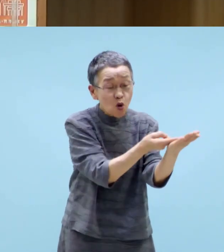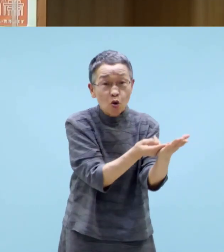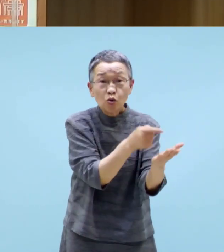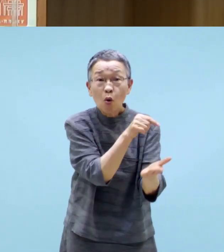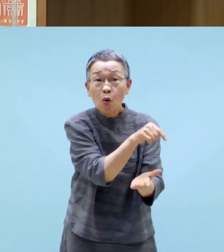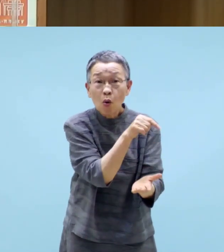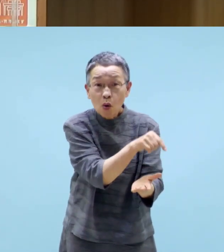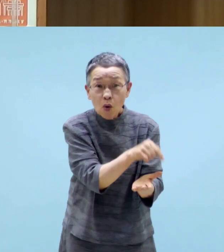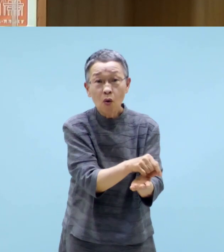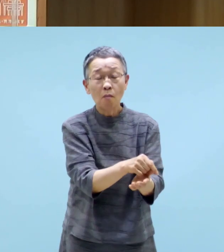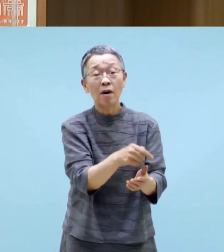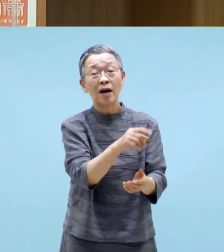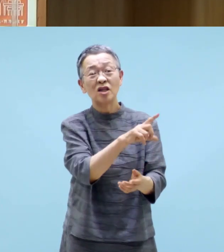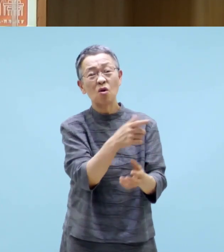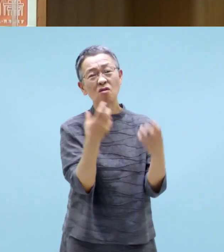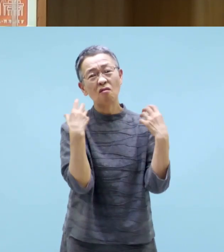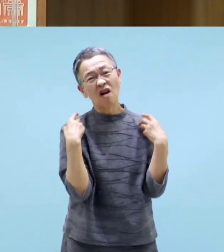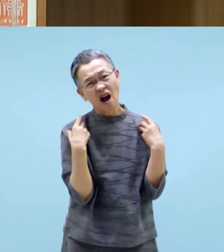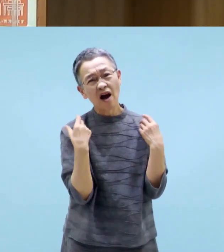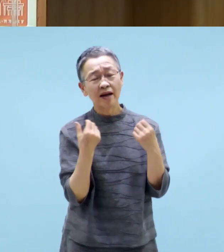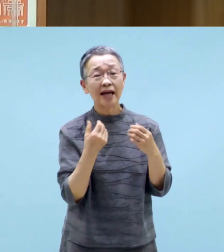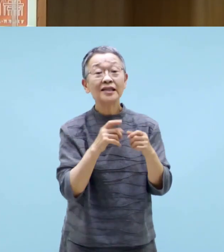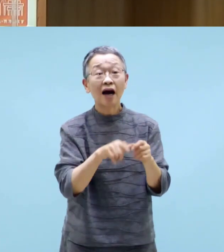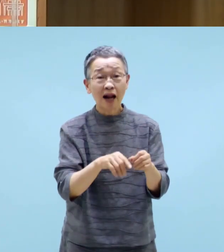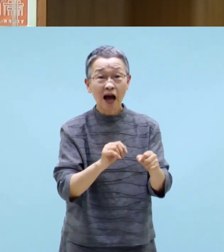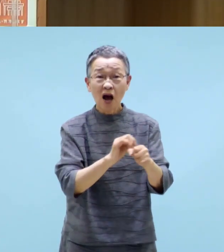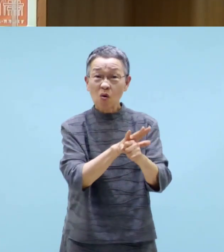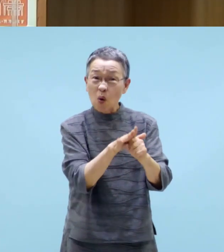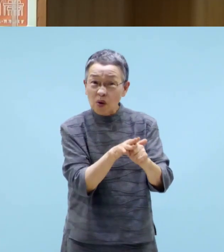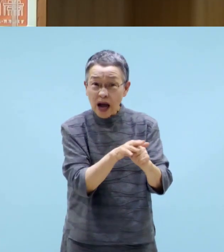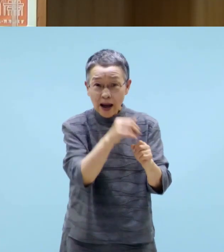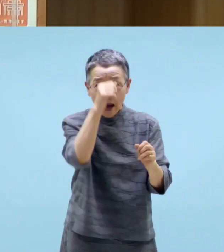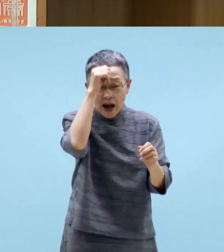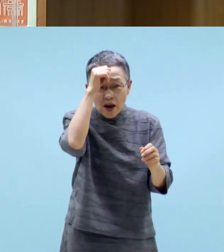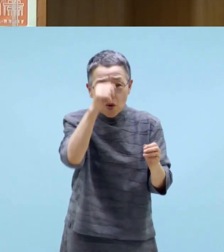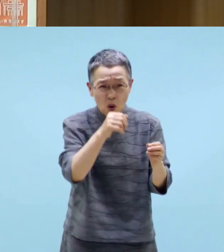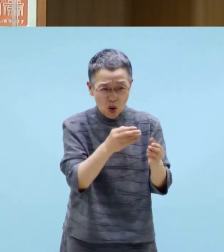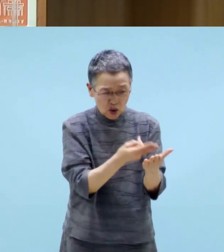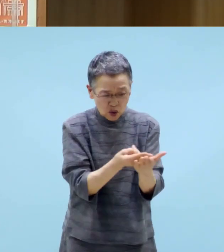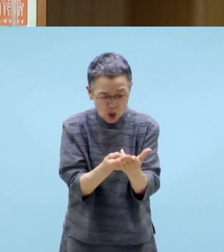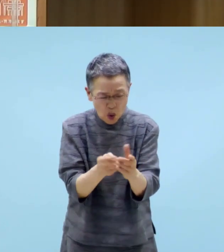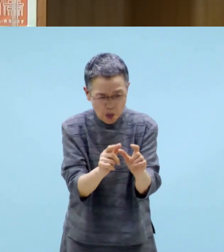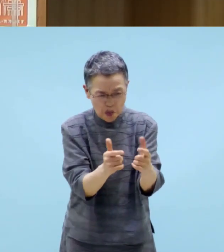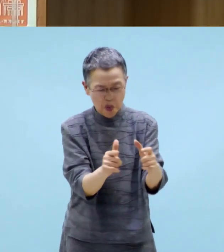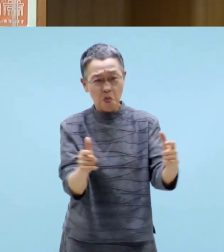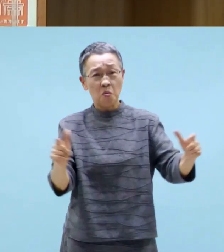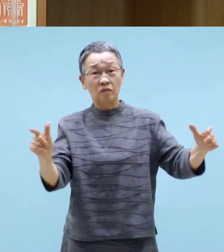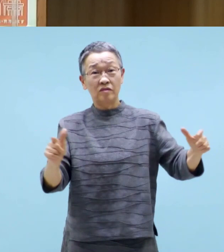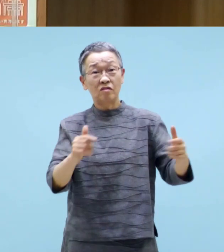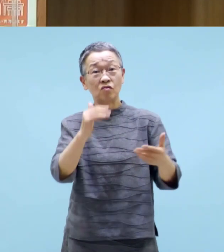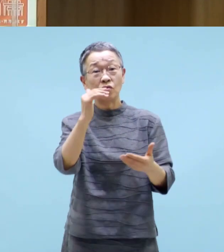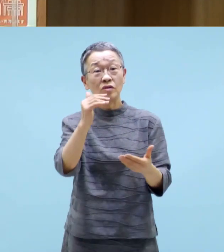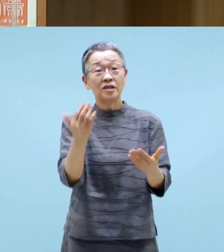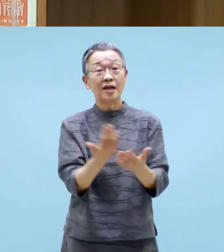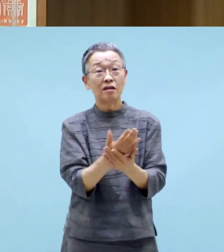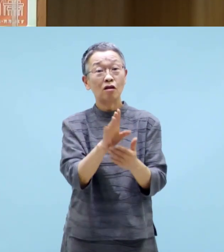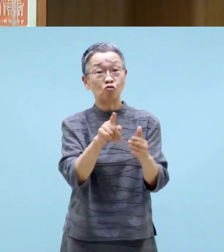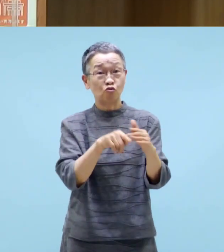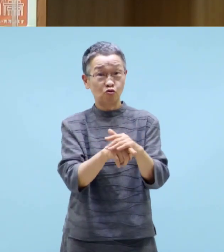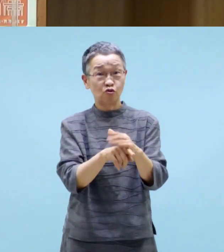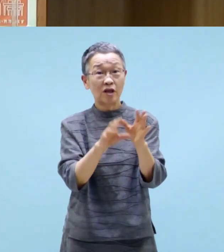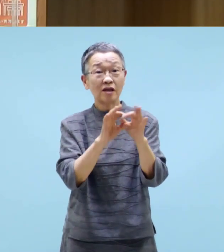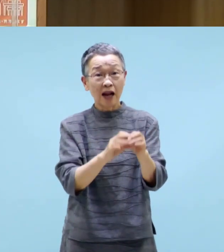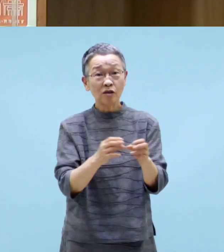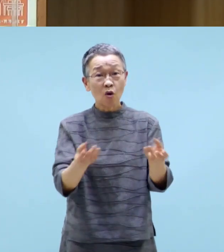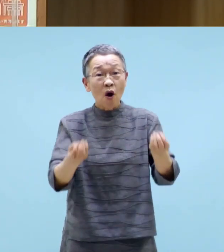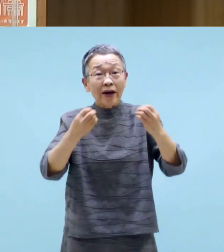その負荷をかけながらですね、コロナの病床を押し開いていくっていう形になるんですね。どうしてもですから、それは感